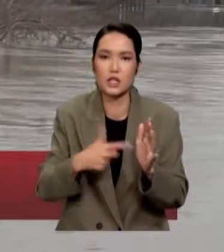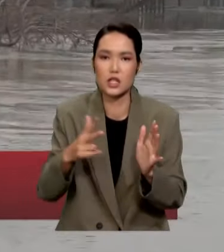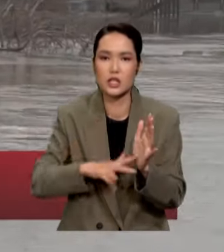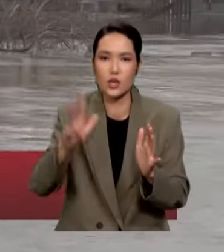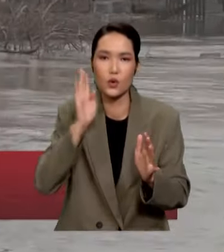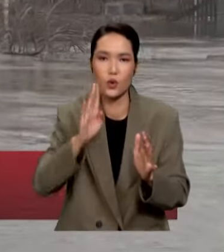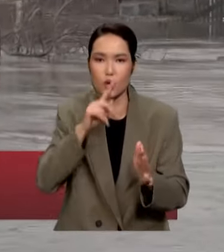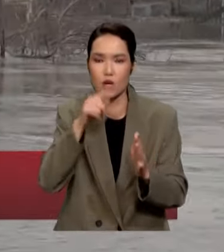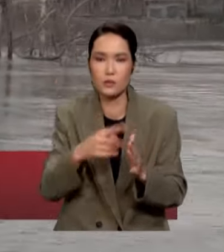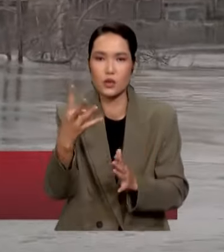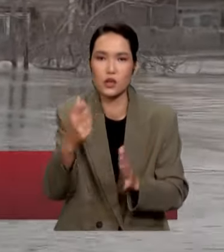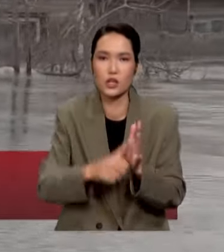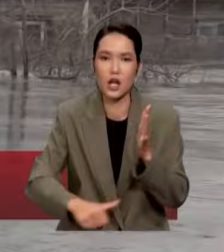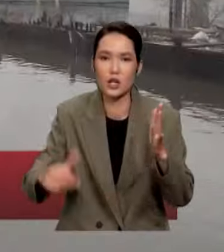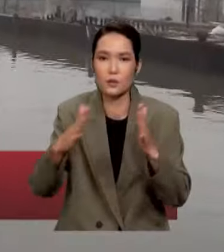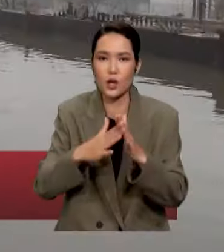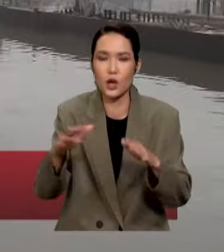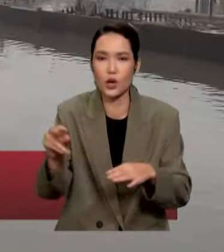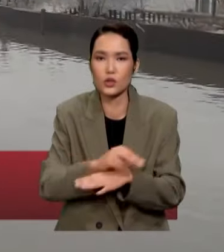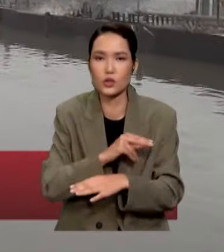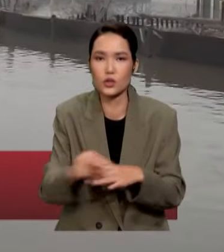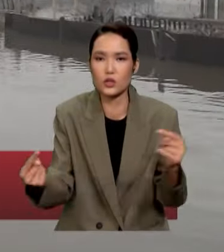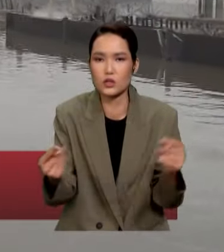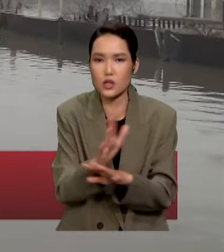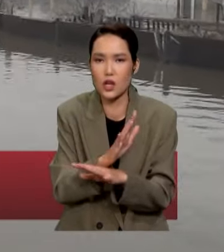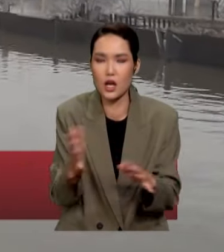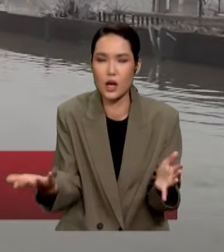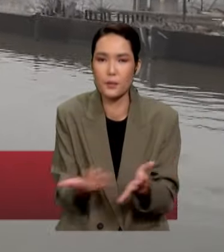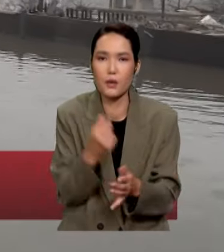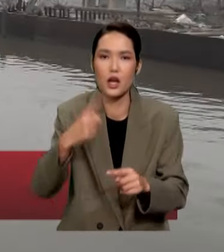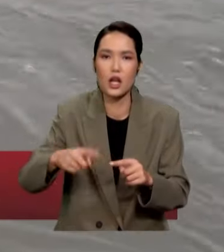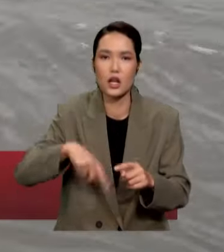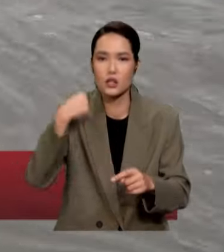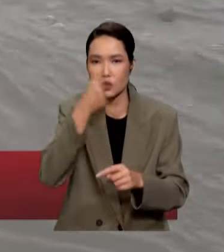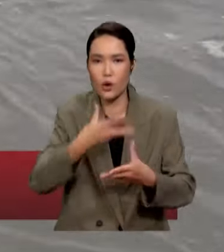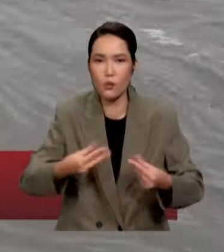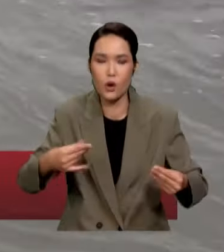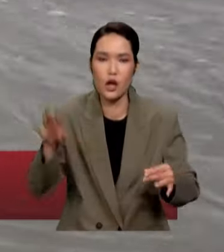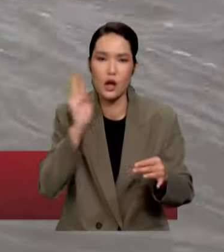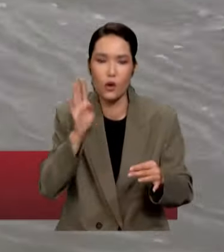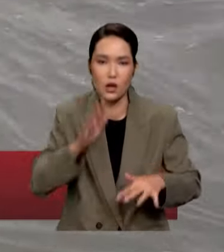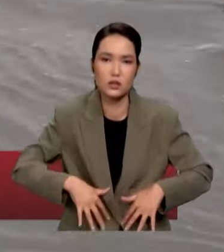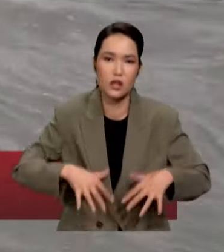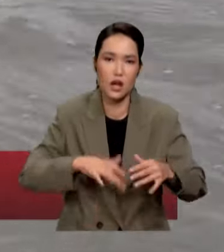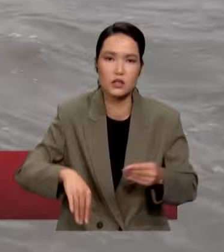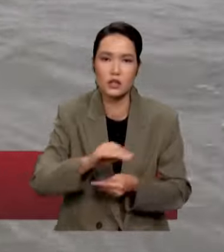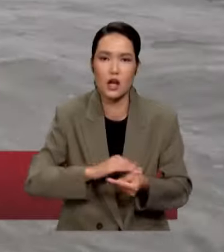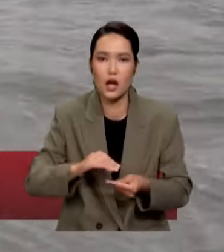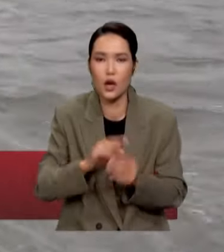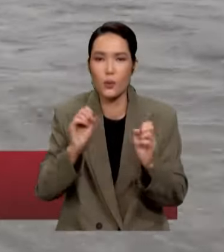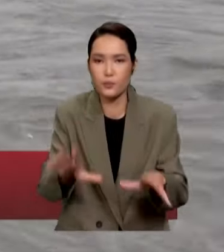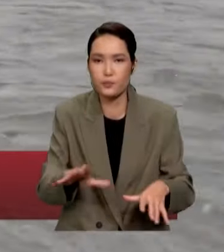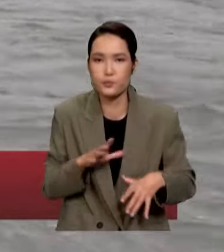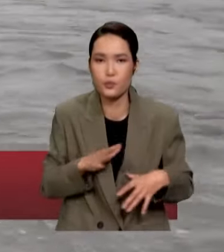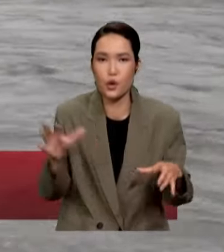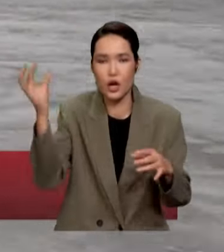су кіріп, 468 баспана жөндеуге жарамсыз болып қалды. Келер жылғы көктемде тағы да осындай су тасқыны қайталану мүмкін.